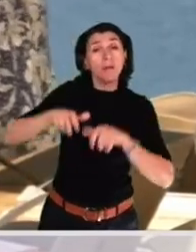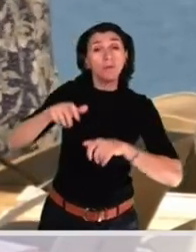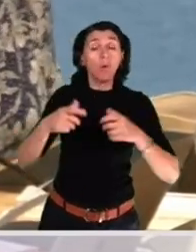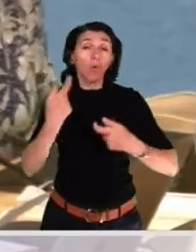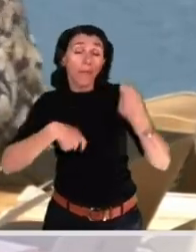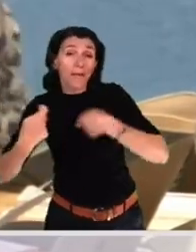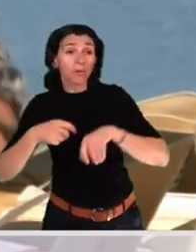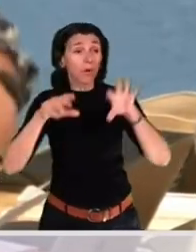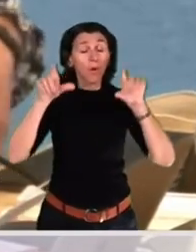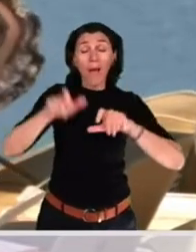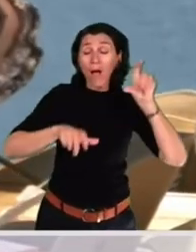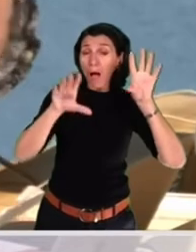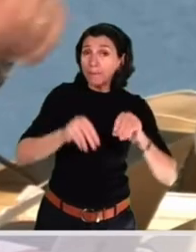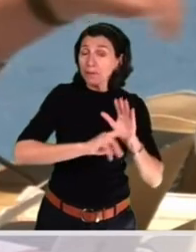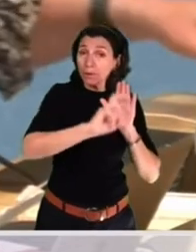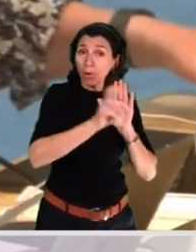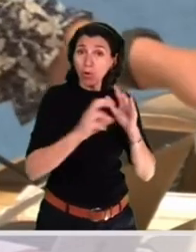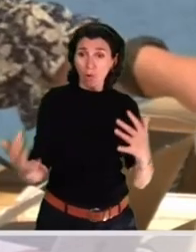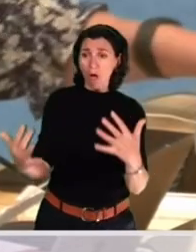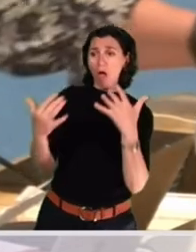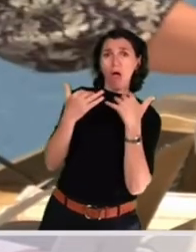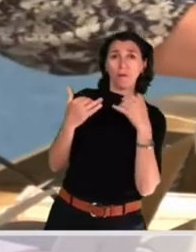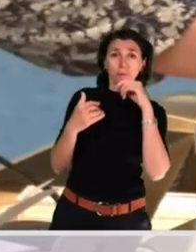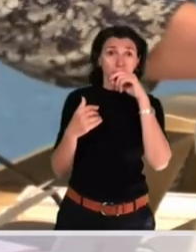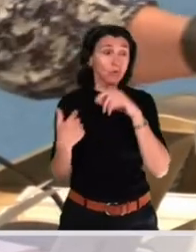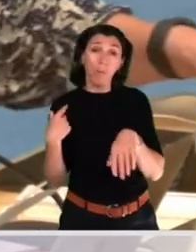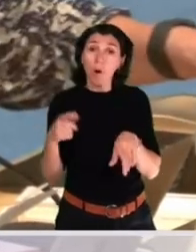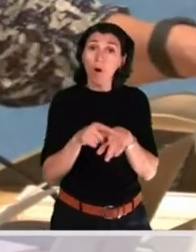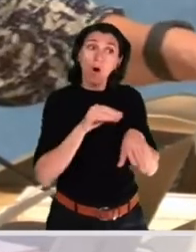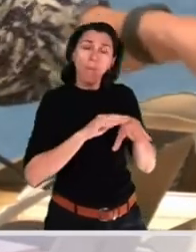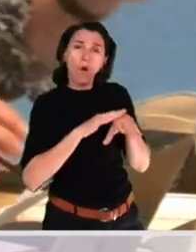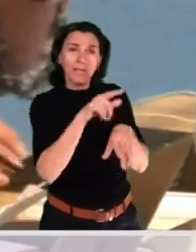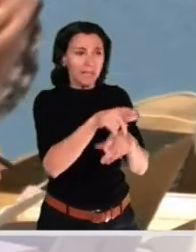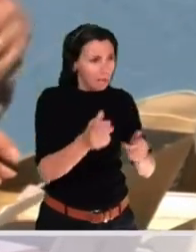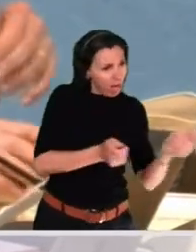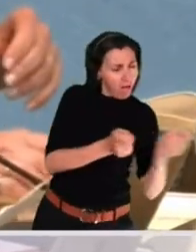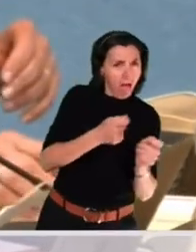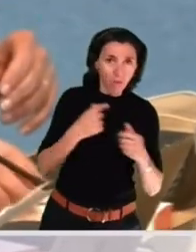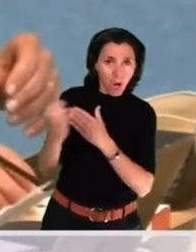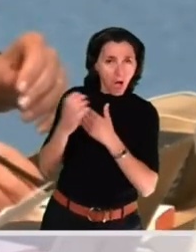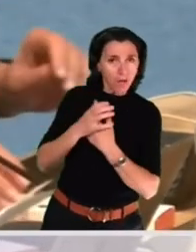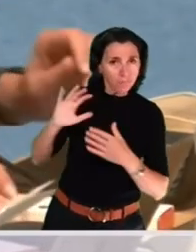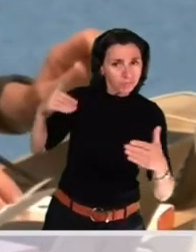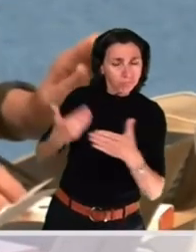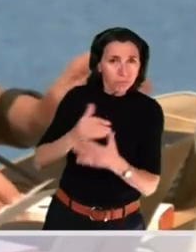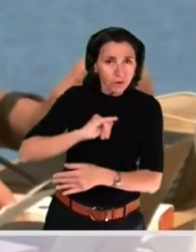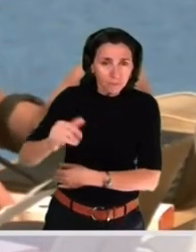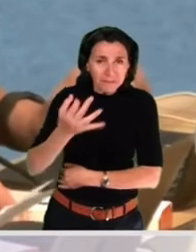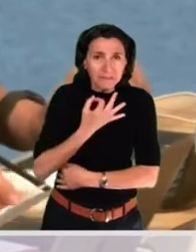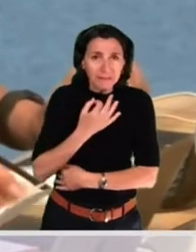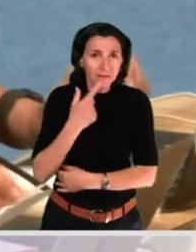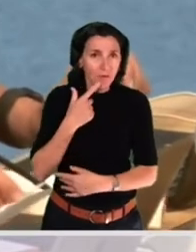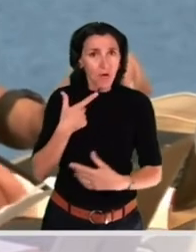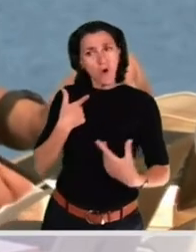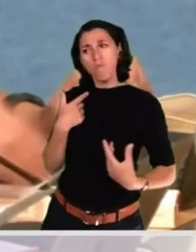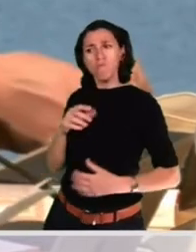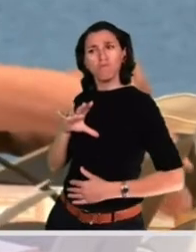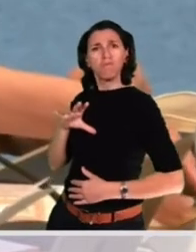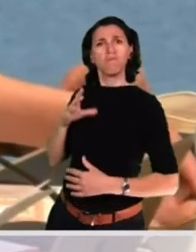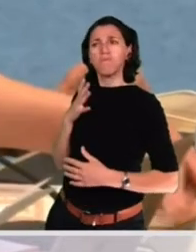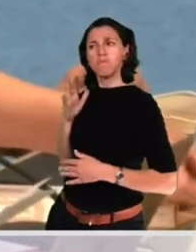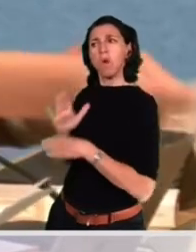protestent aujourd'hui dans différents quartiers sur la politique que vous conduisez. Il n'y a donc aucune raison de les intimider comme vous le faites pour essayer de